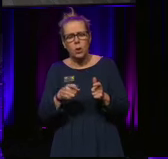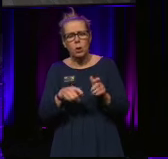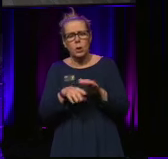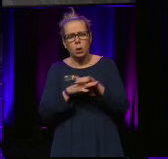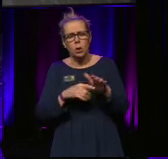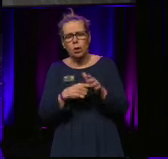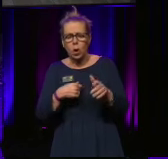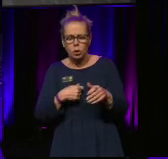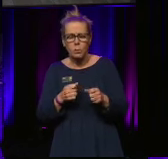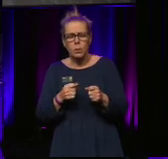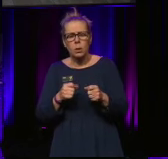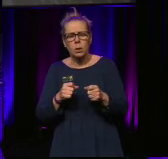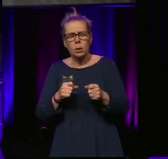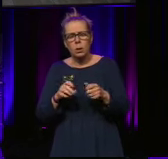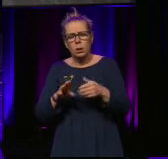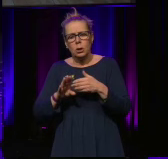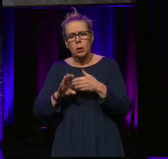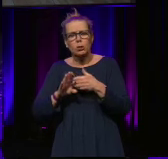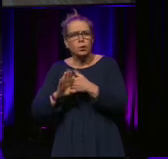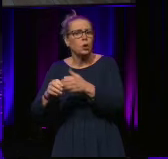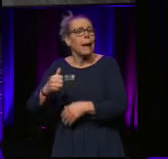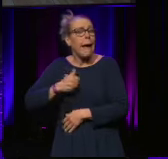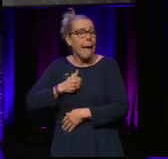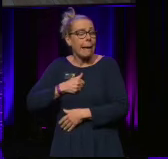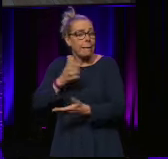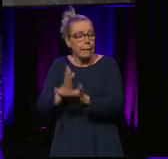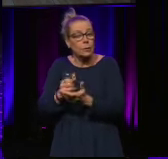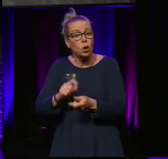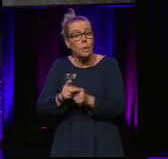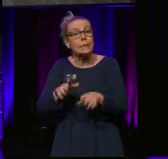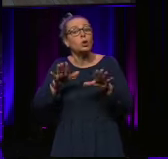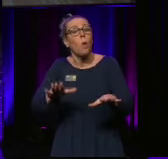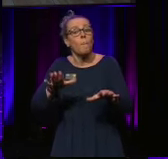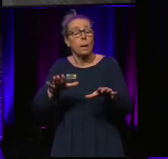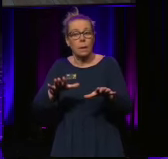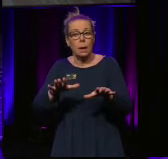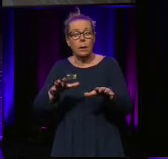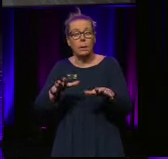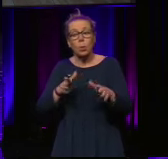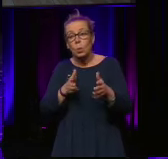exempel äganderätten skulle bli stoppade att genomföra alla dessa